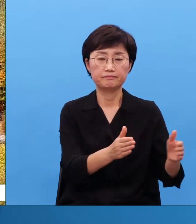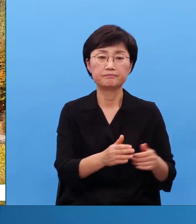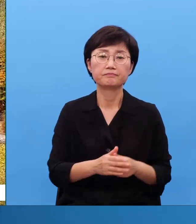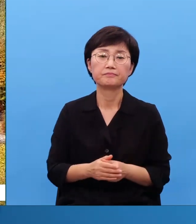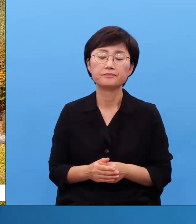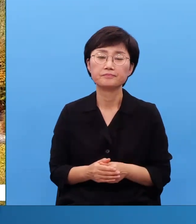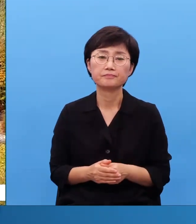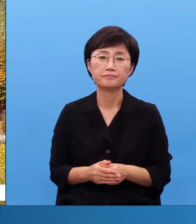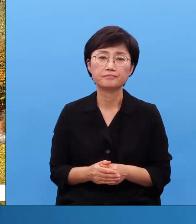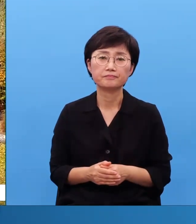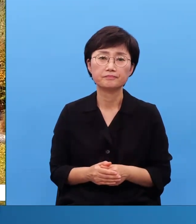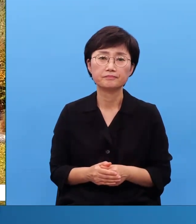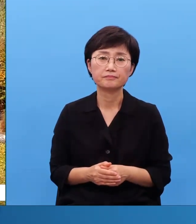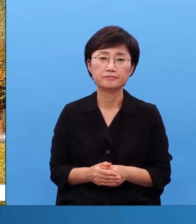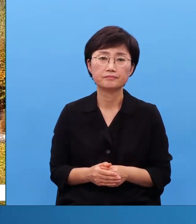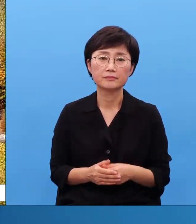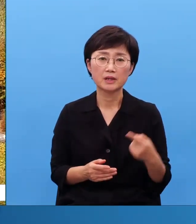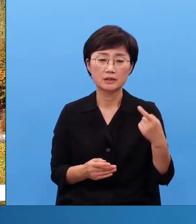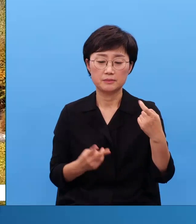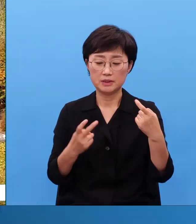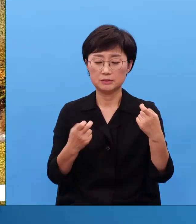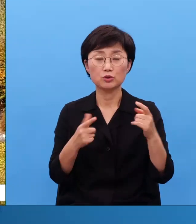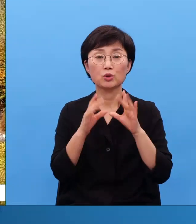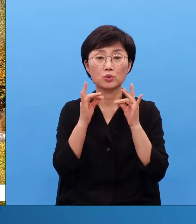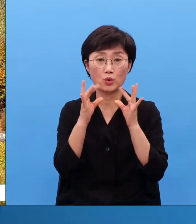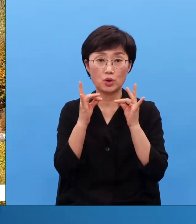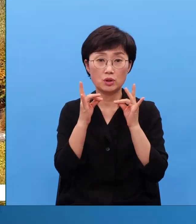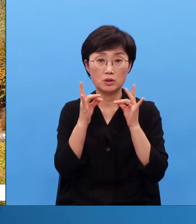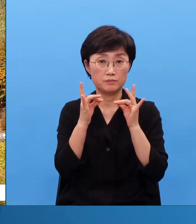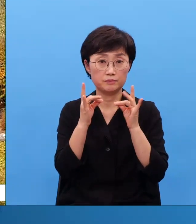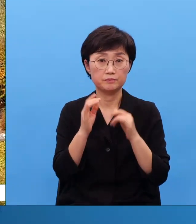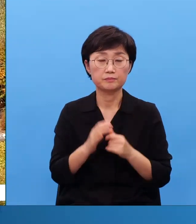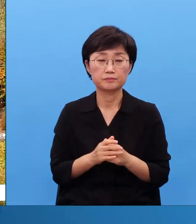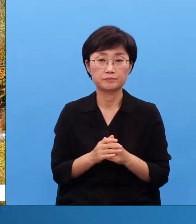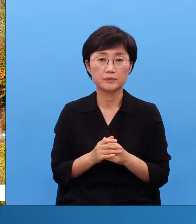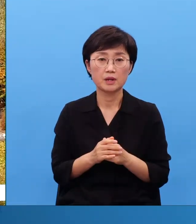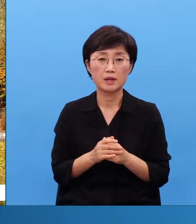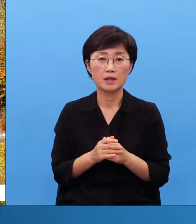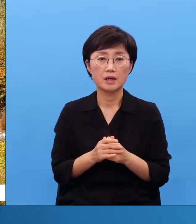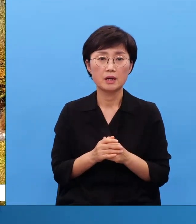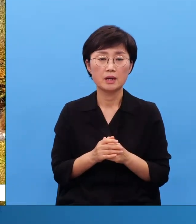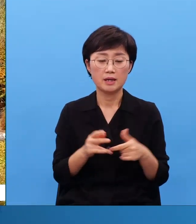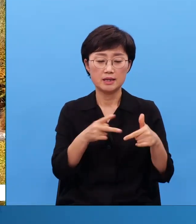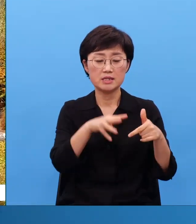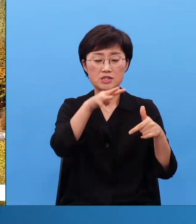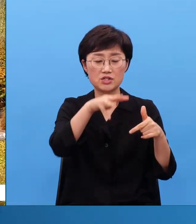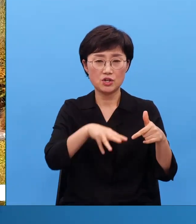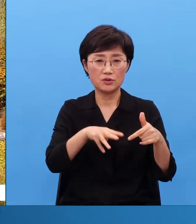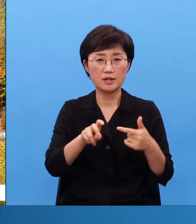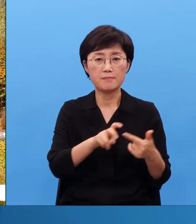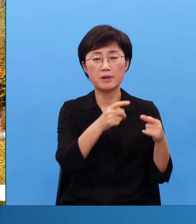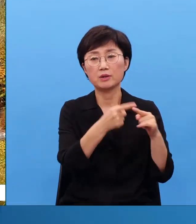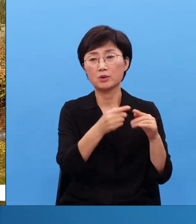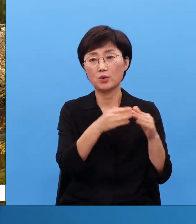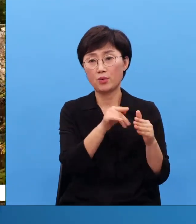공지사항입니다. 26일 토요 핵심 예배는 렘넌트 데이로 경인 임마누엘 교회에서